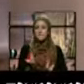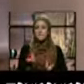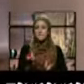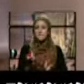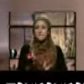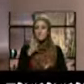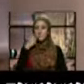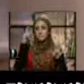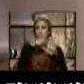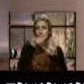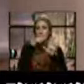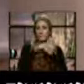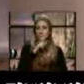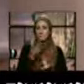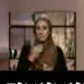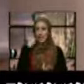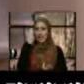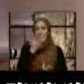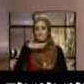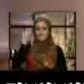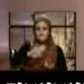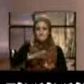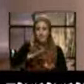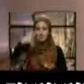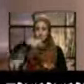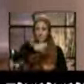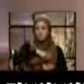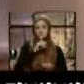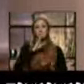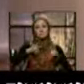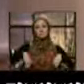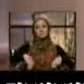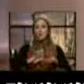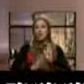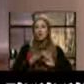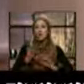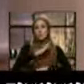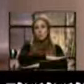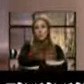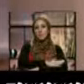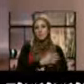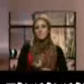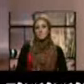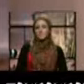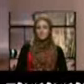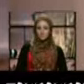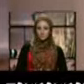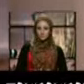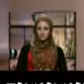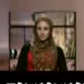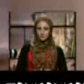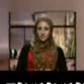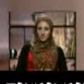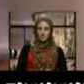العوائد التي تعودنا عليها من اشياء لا علاقه لها بدين الله سبحانه وتعالى، يعني مثال